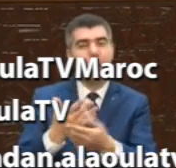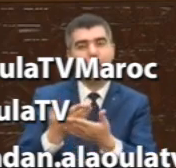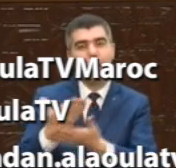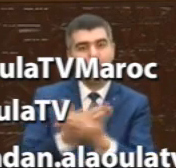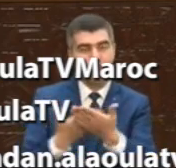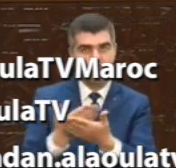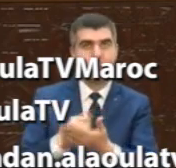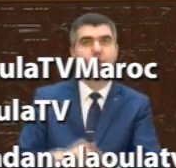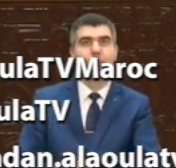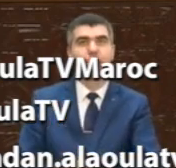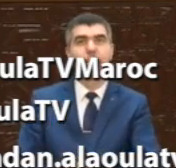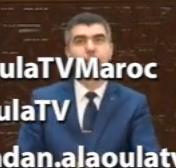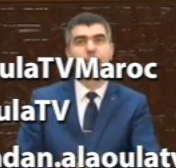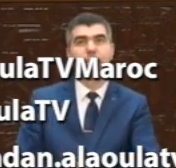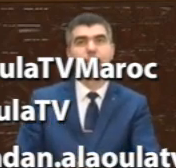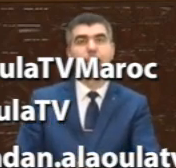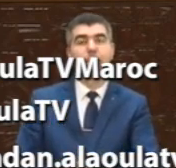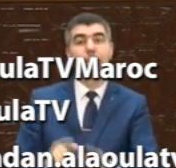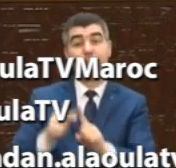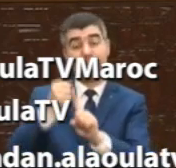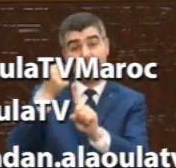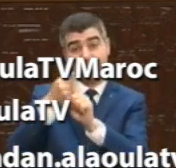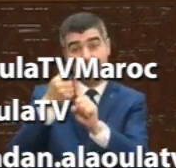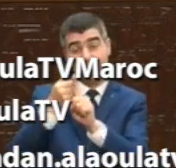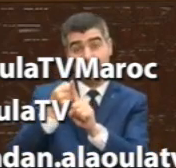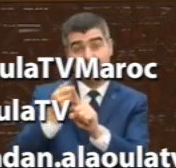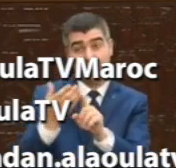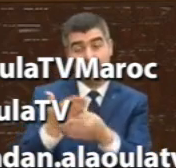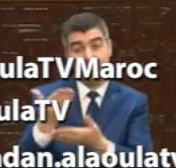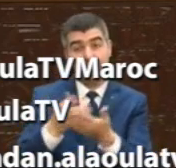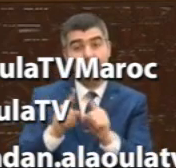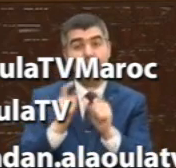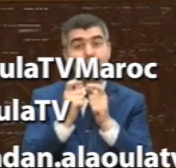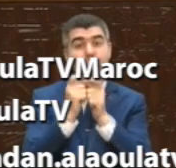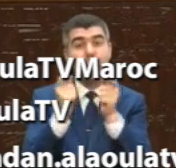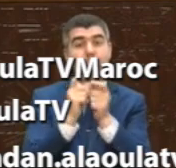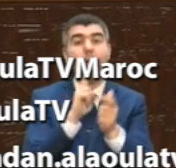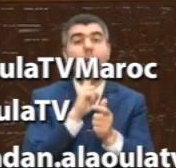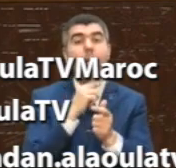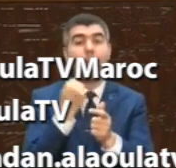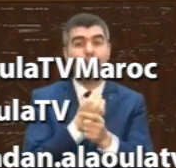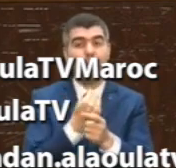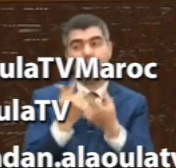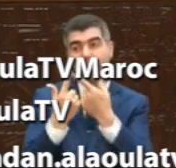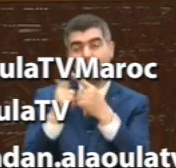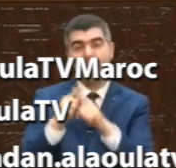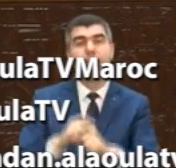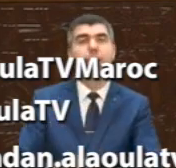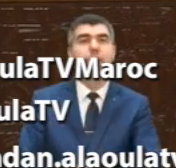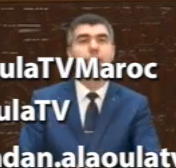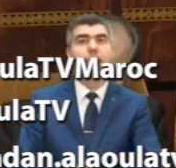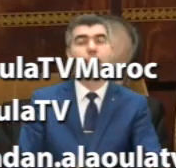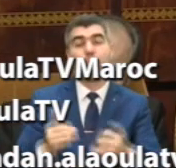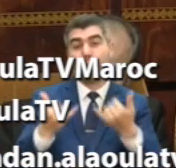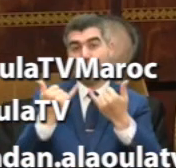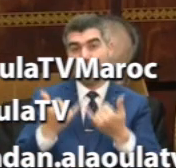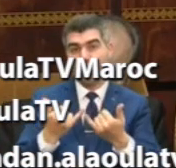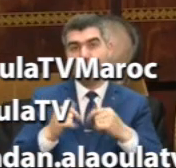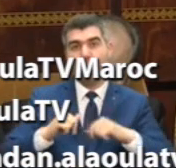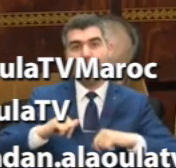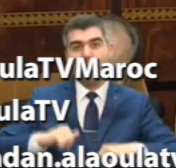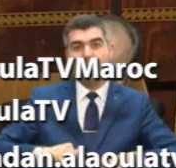البيضاء، والاشغال كتديرها العمران وشركه ليديك. اليوم الوزاره